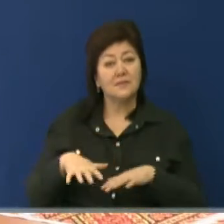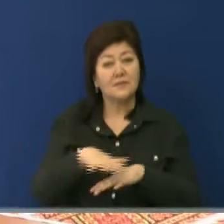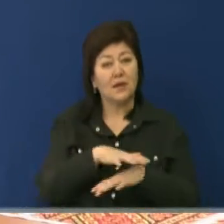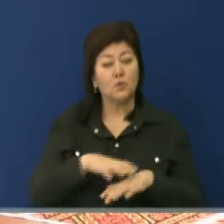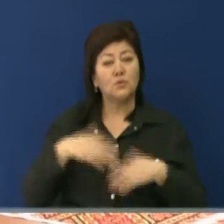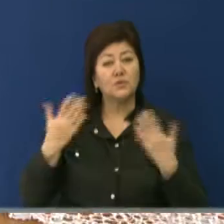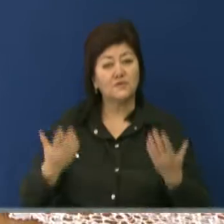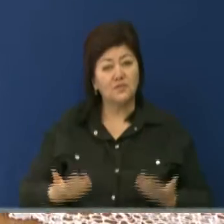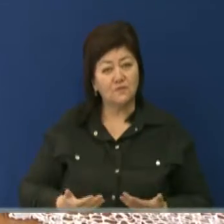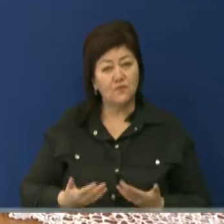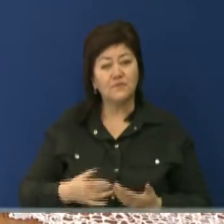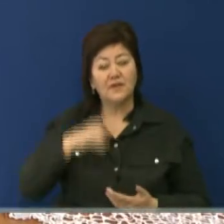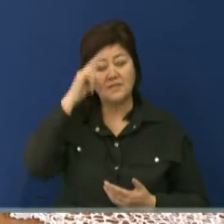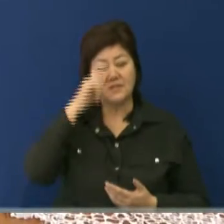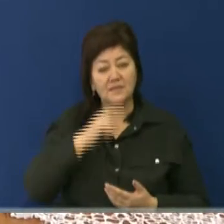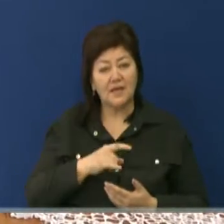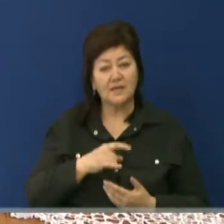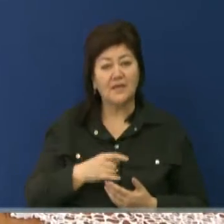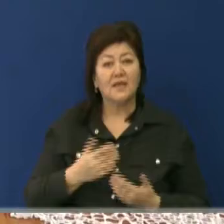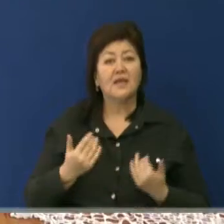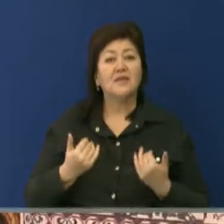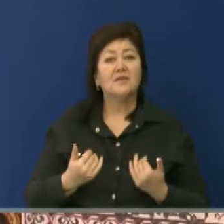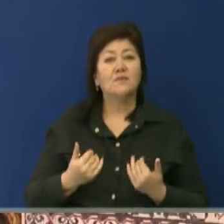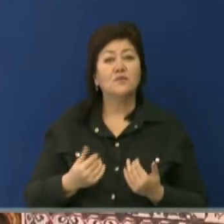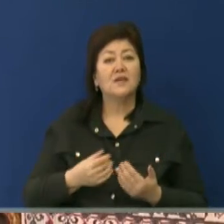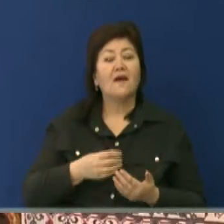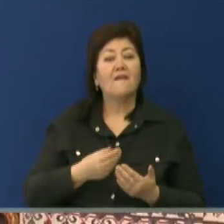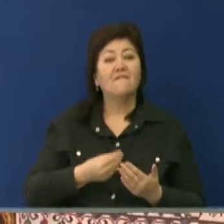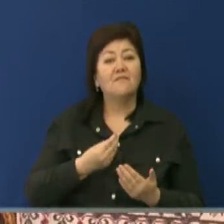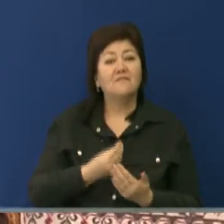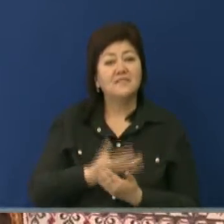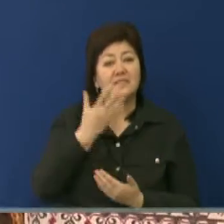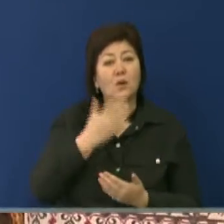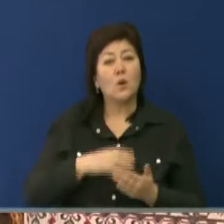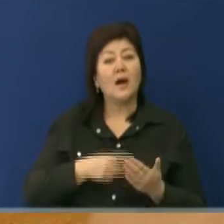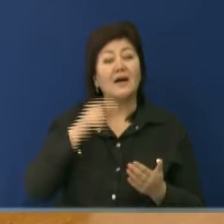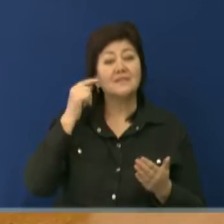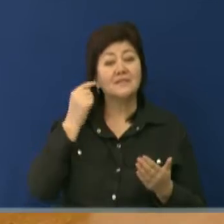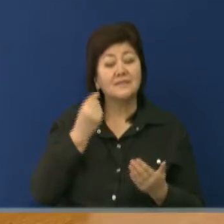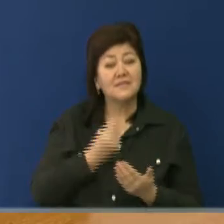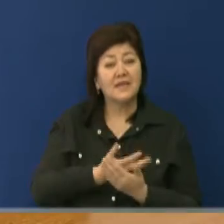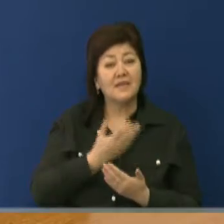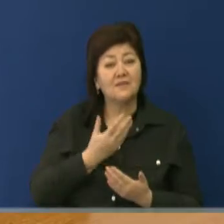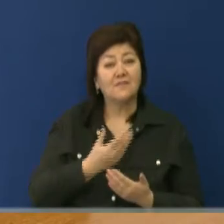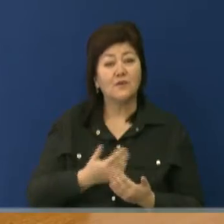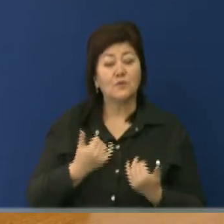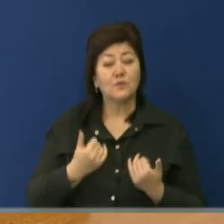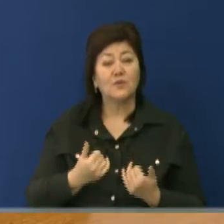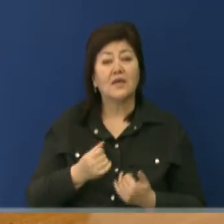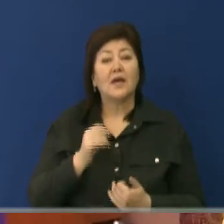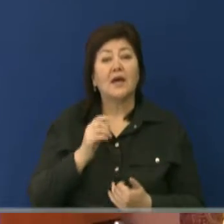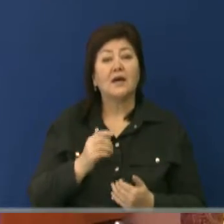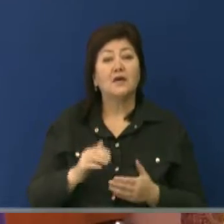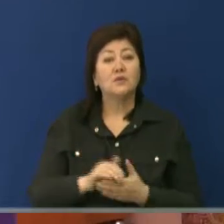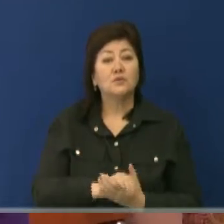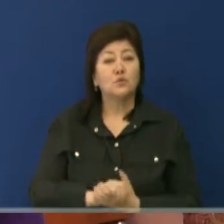және конфессия аралық келісіммен халқының бірлігін жоғары бағалайды. Украин қоғамдық бірлестігі төрағасының орынбасары Галина Богатыреваның